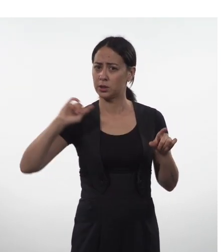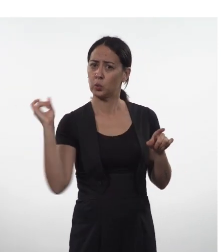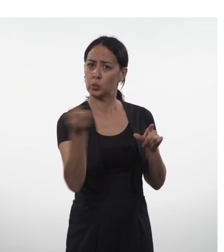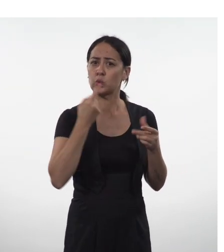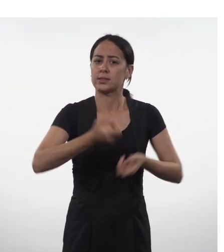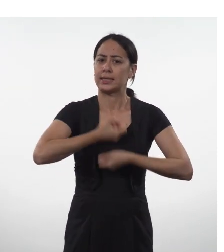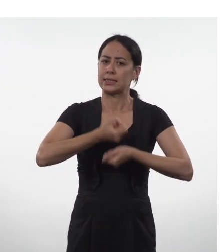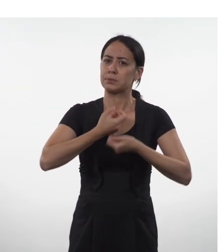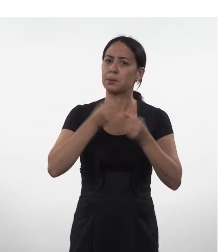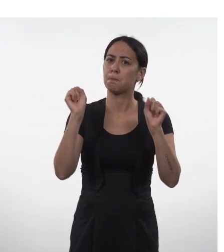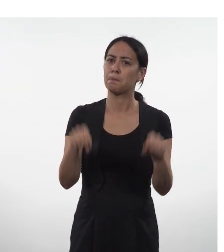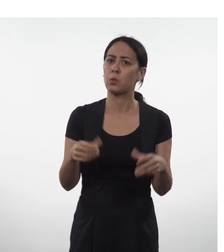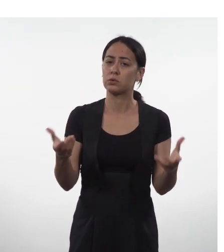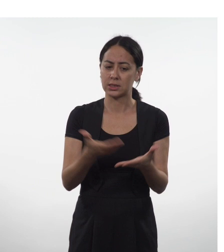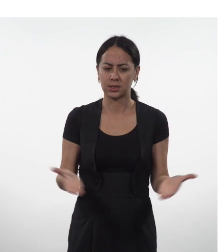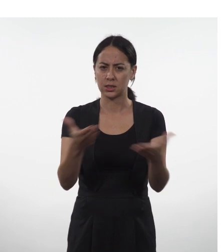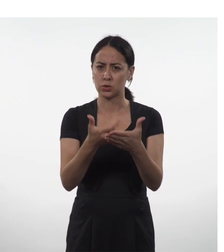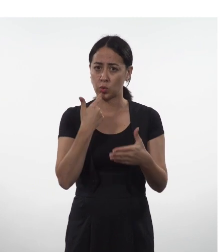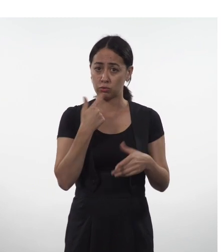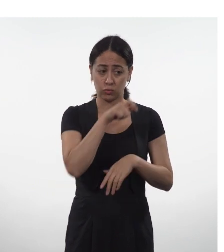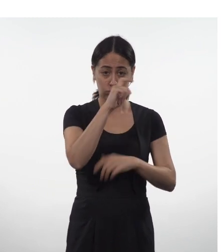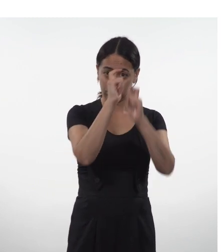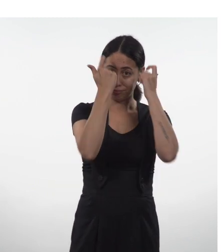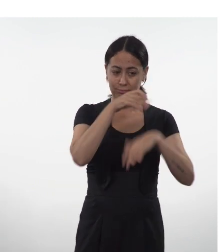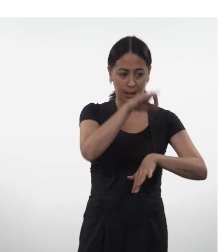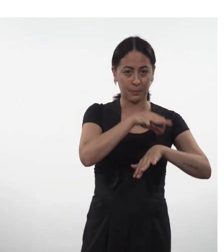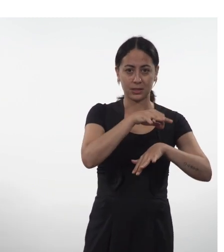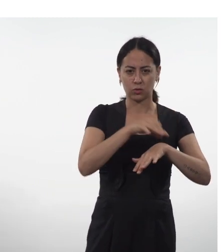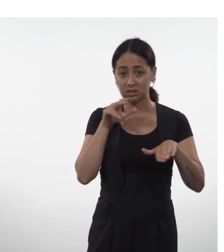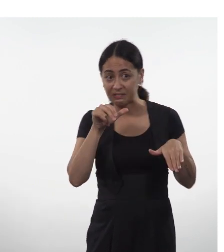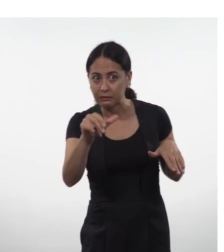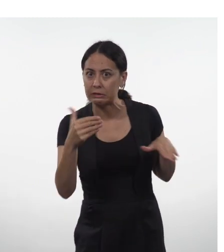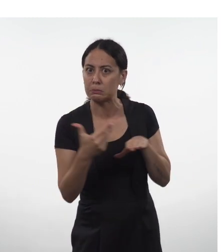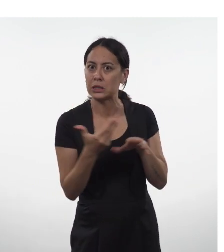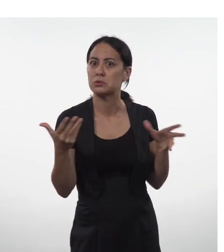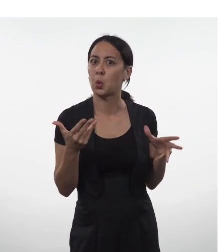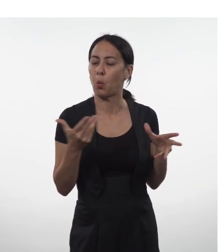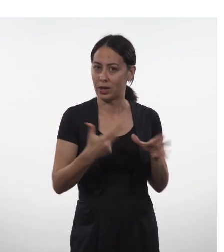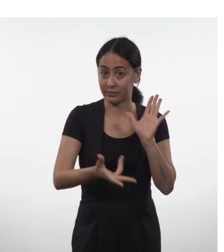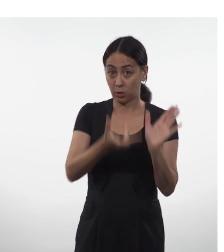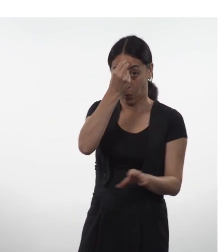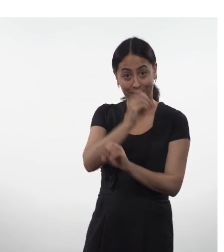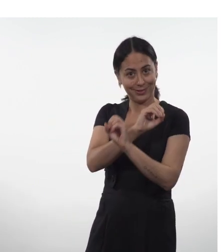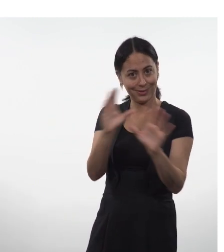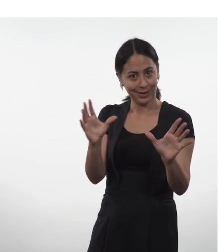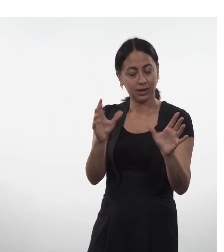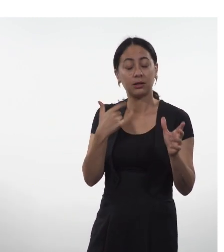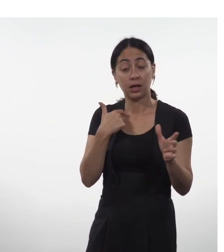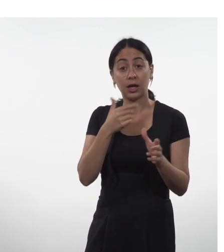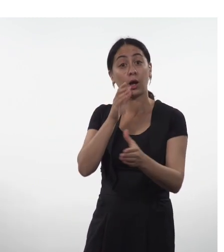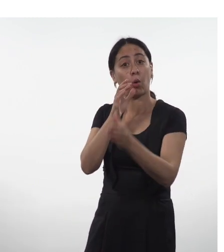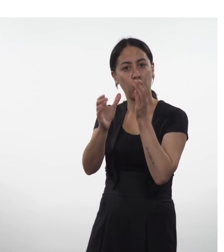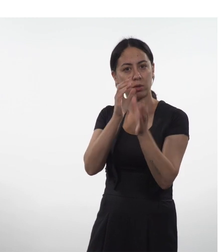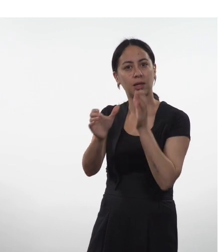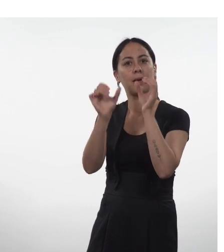va lui arriver si on est patient et de pouvoir communiquer en fonction des thèmes choisis entre le